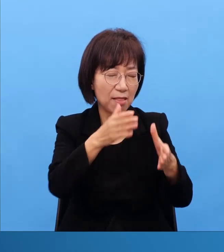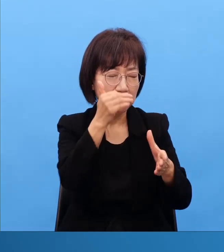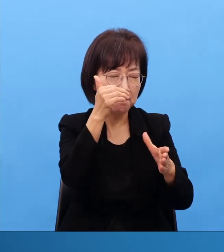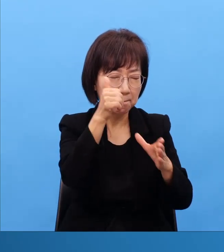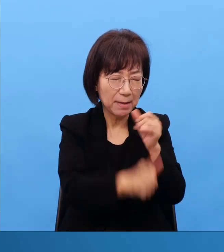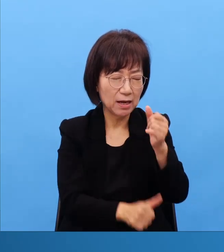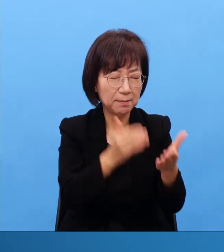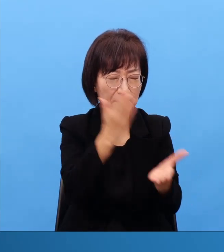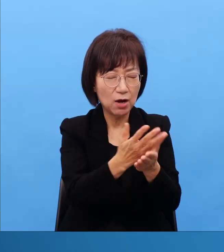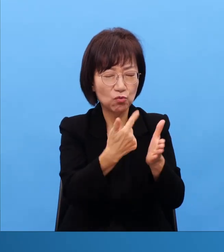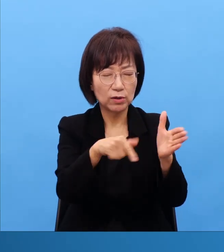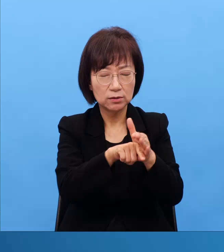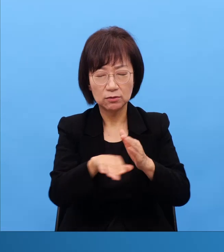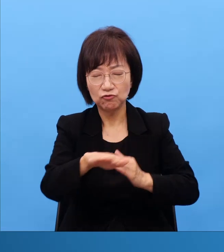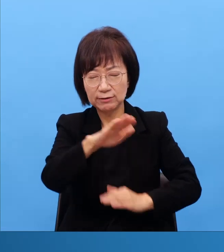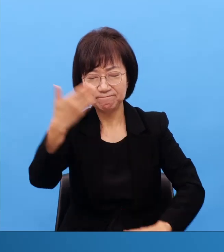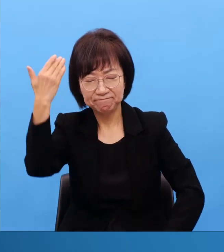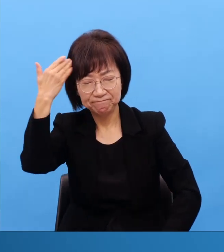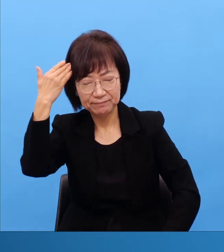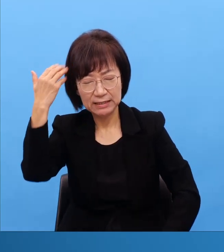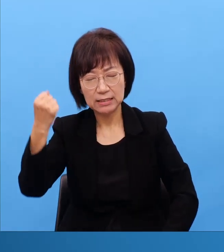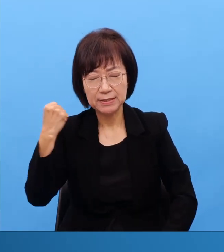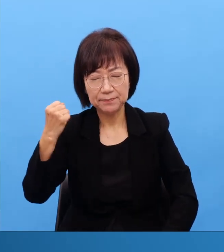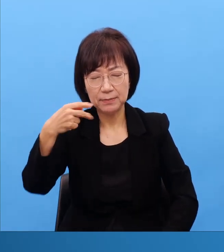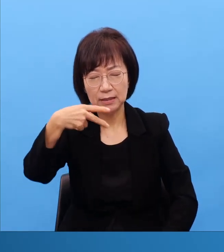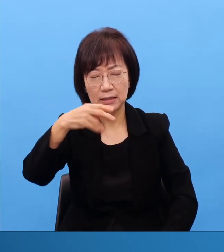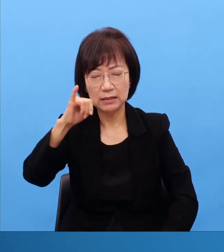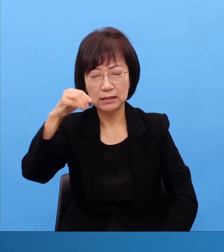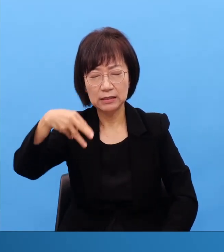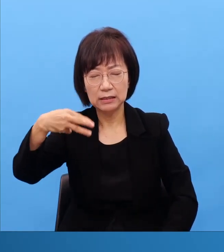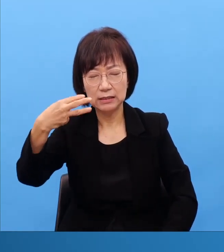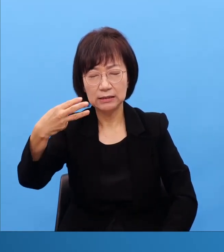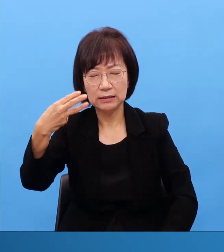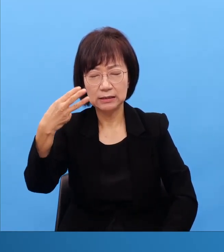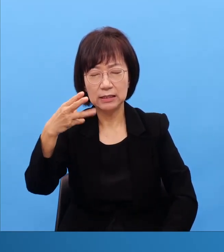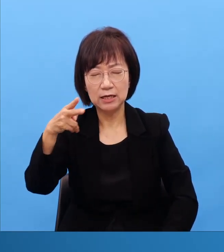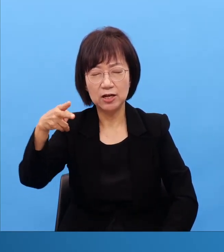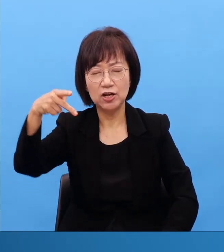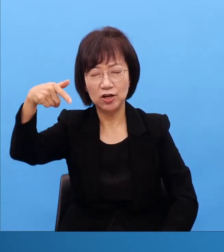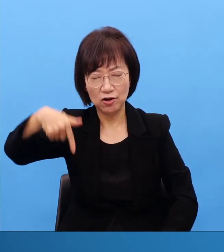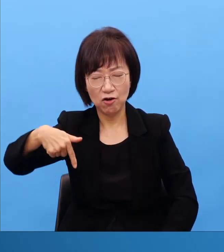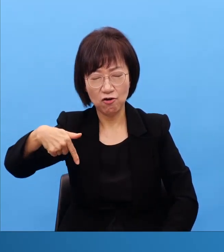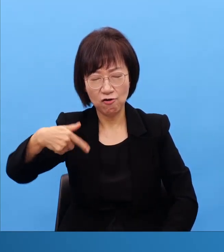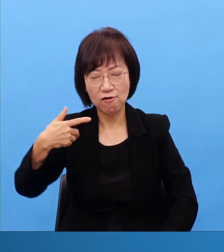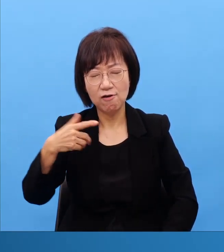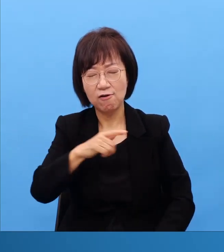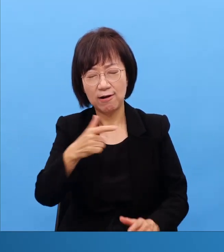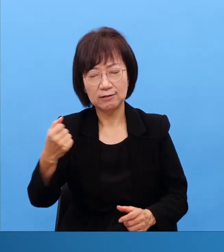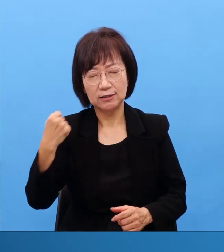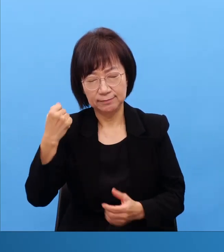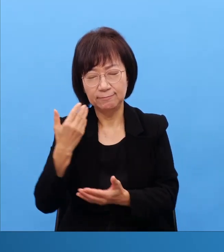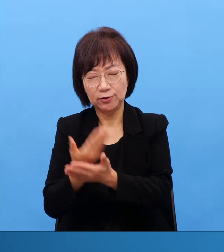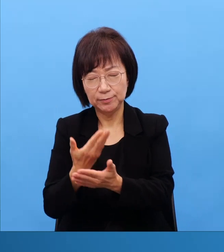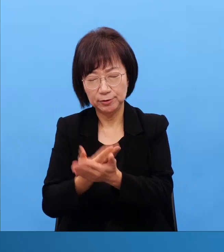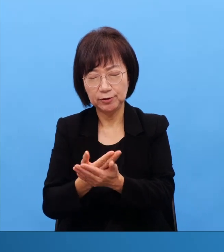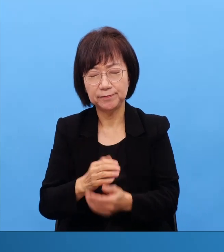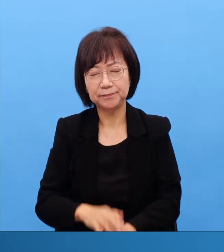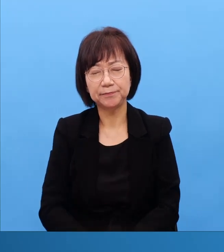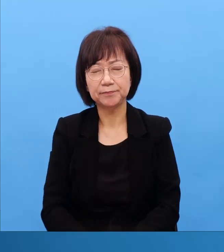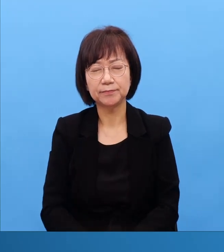주옵소서. Grant us ability so that we will no longer be deceived by the falsehoods, the incorrect things, and the exaggerations of the world.